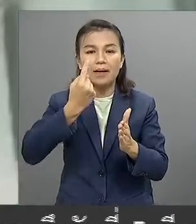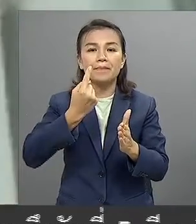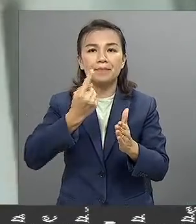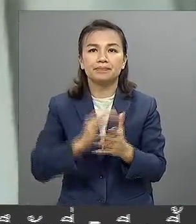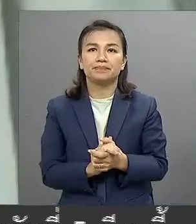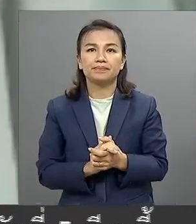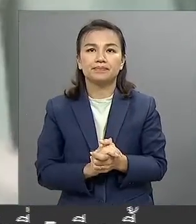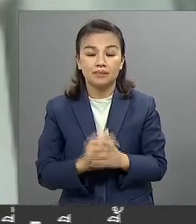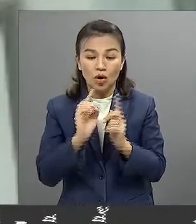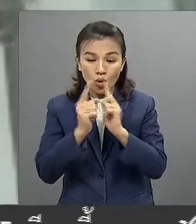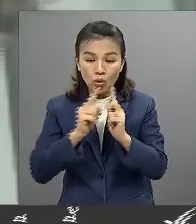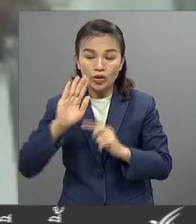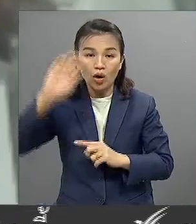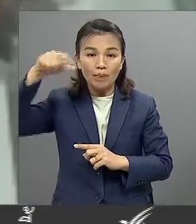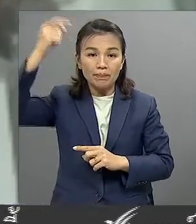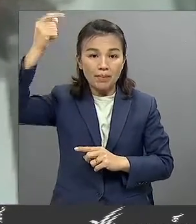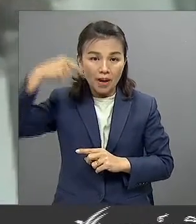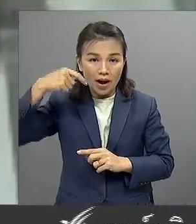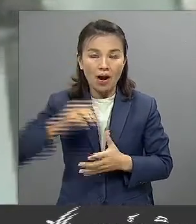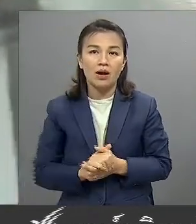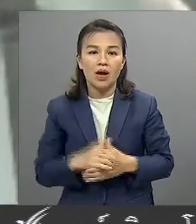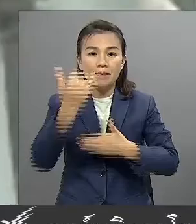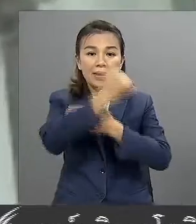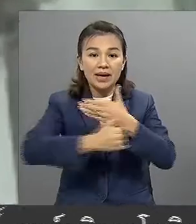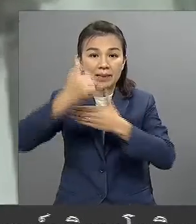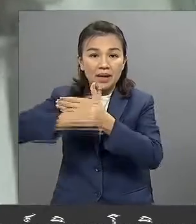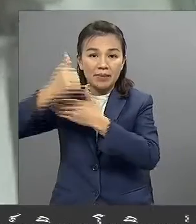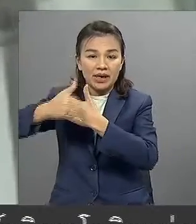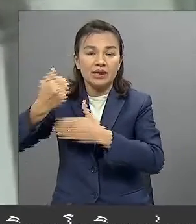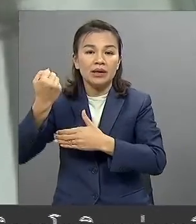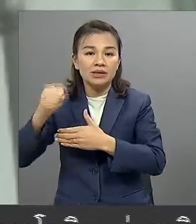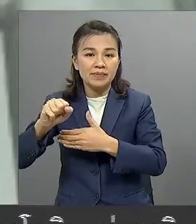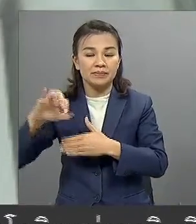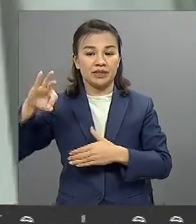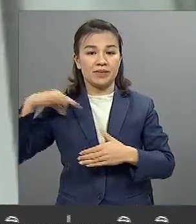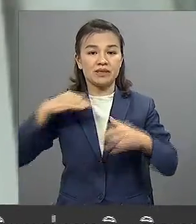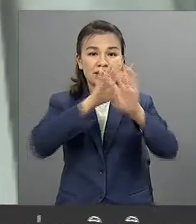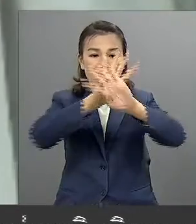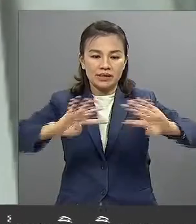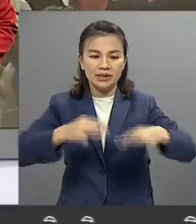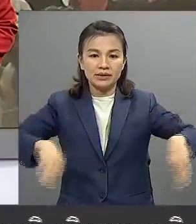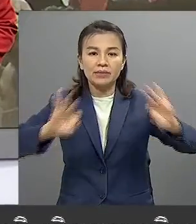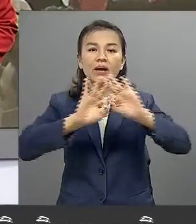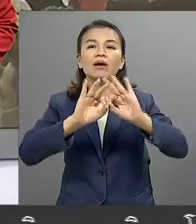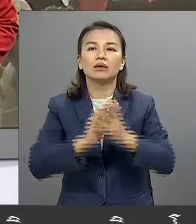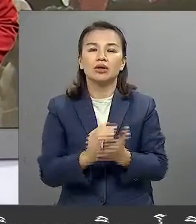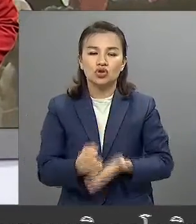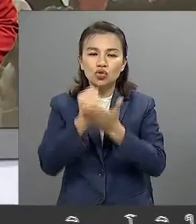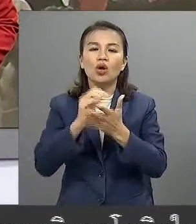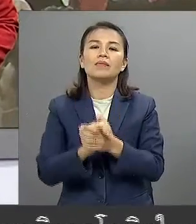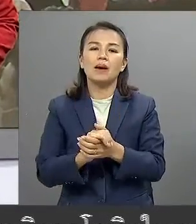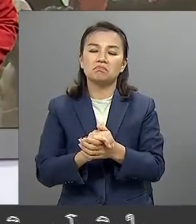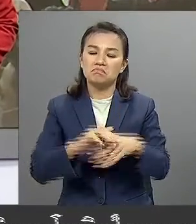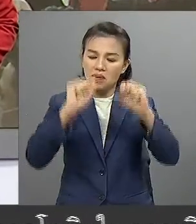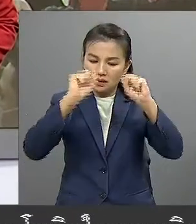ระหว่างเมียนมาร์กับ 10ประเทศอันนี้นะครับสำคัญมากเพื่อที่จะได้มีฉันทามติแต่